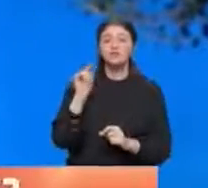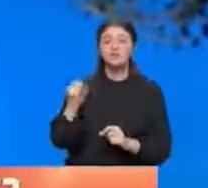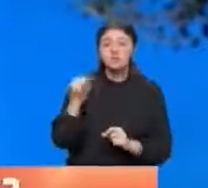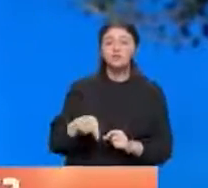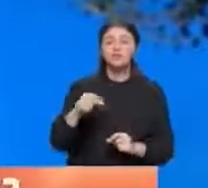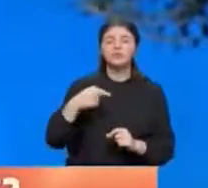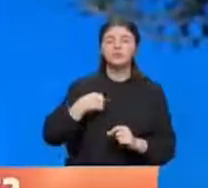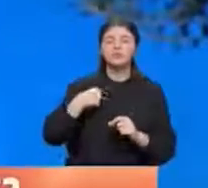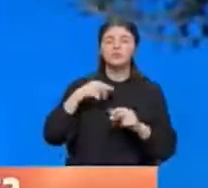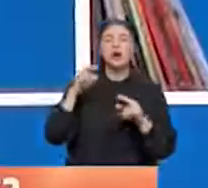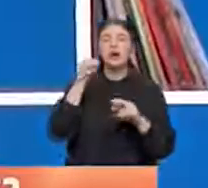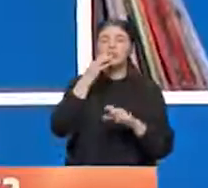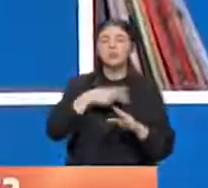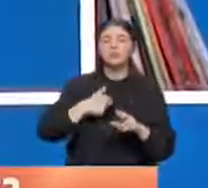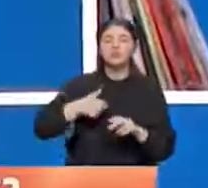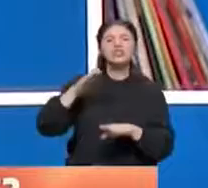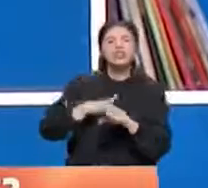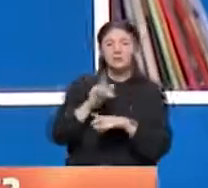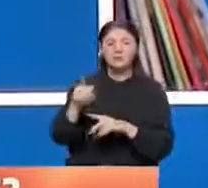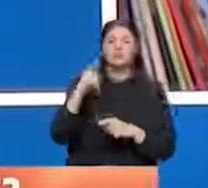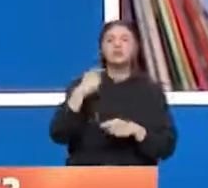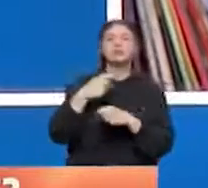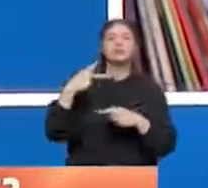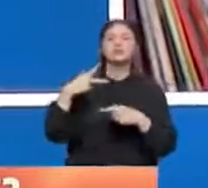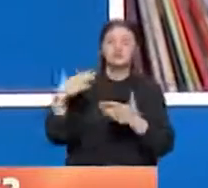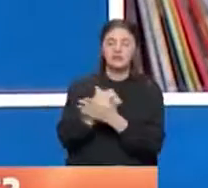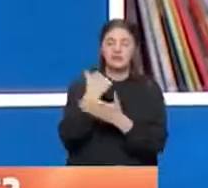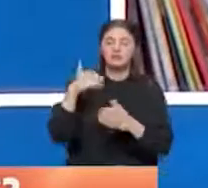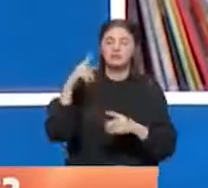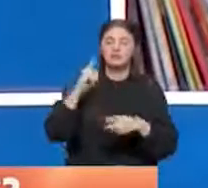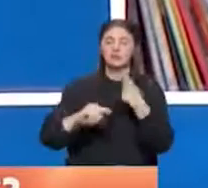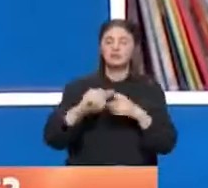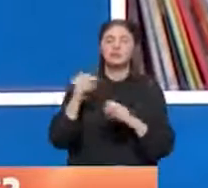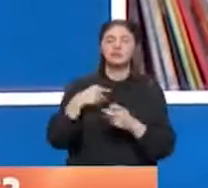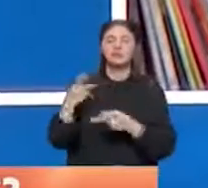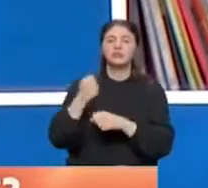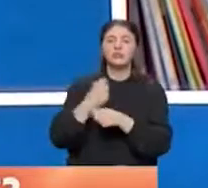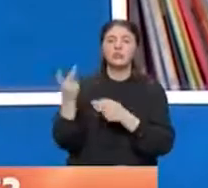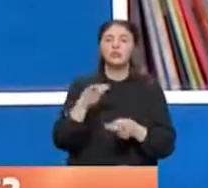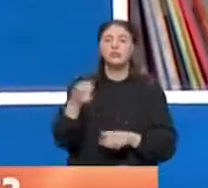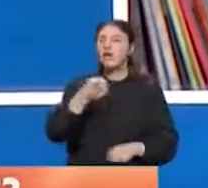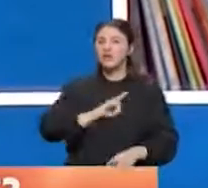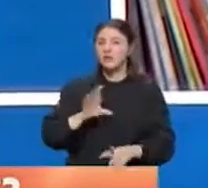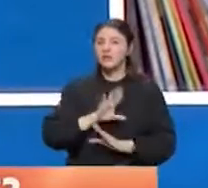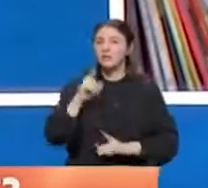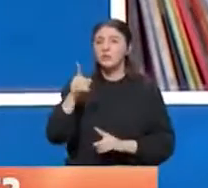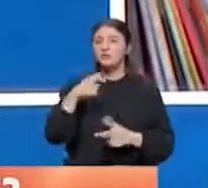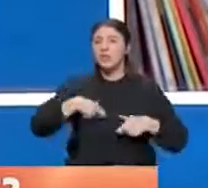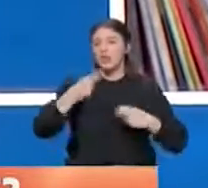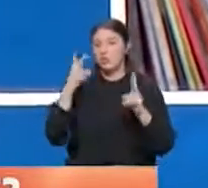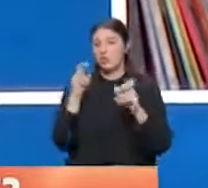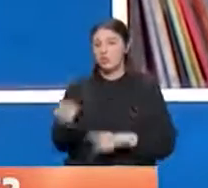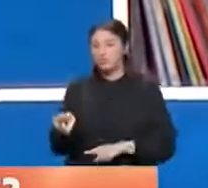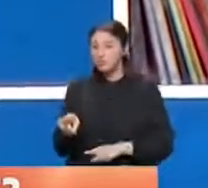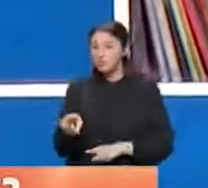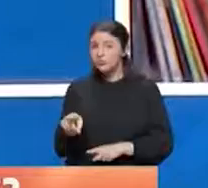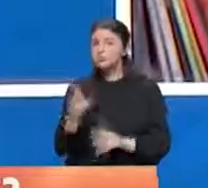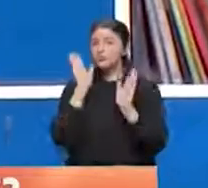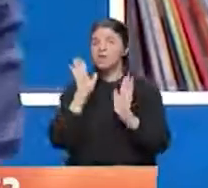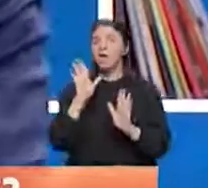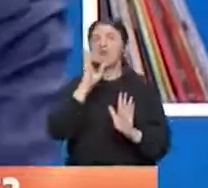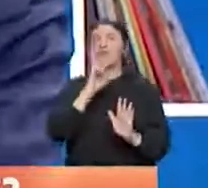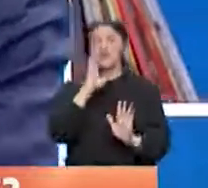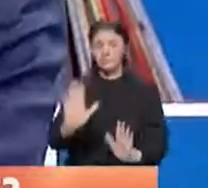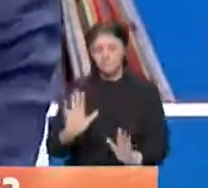Burada biz Mansur Yavaş'ı Zafer Partisi olarak göreve çağırıyoruz. Bakın, bu bir adaylık değil. Bu milli bir mesele.